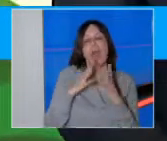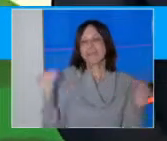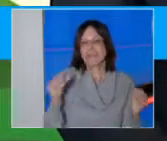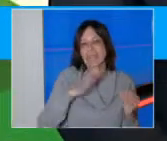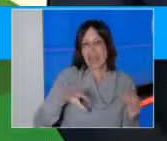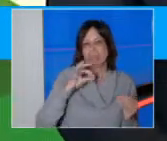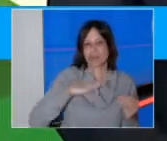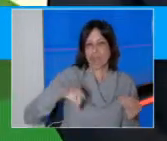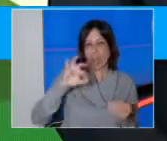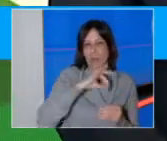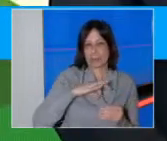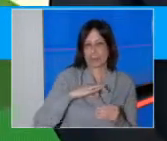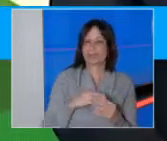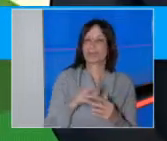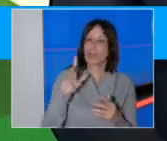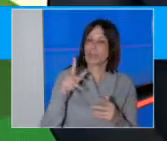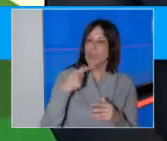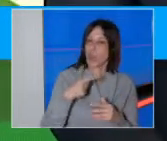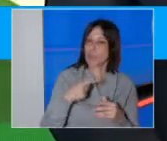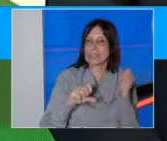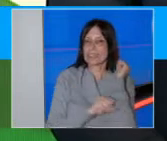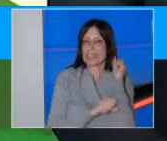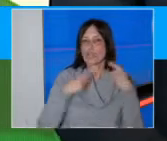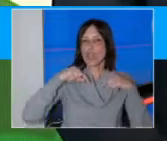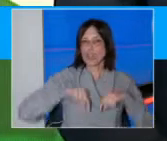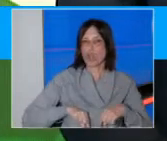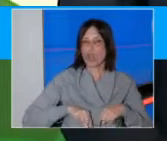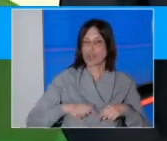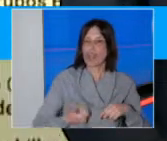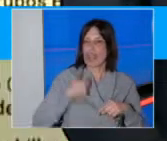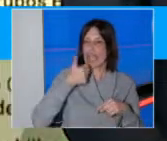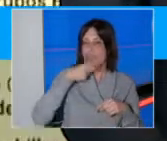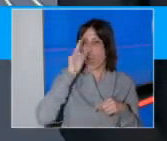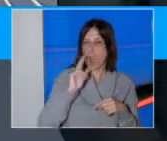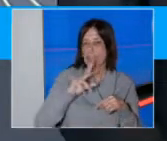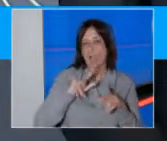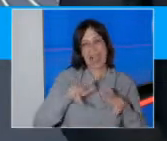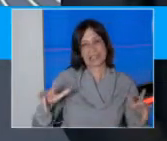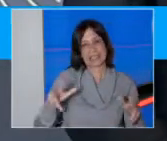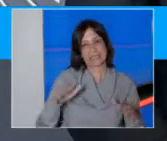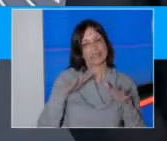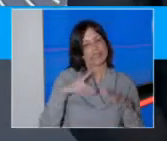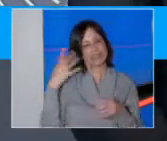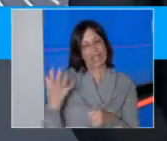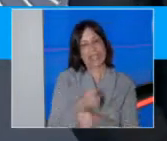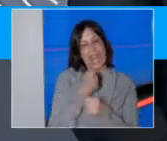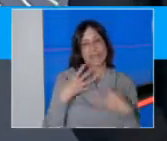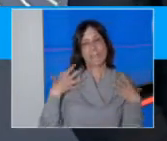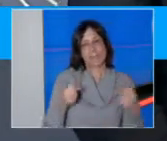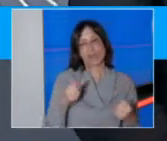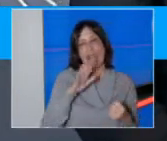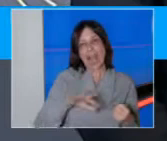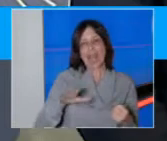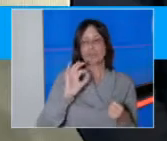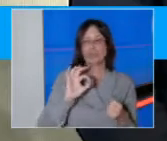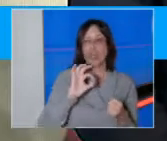הילדים שלנו. צופית גולן, סגנית יושבת ראש הנהגת ההורים הארצית, נאחל לכם בהצלחה ורק בריאות לילדים של כולנו. תודה.